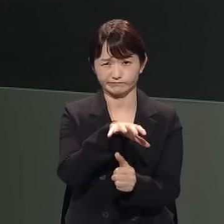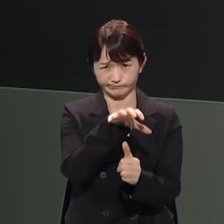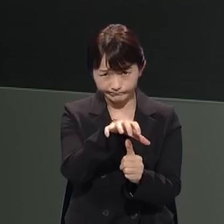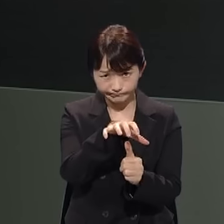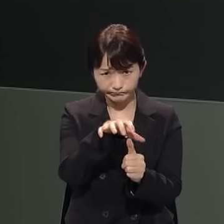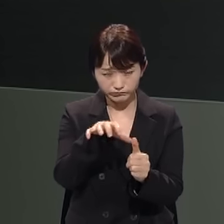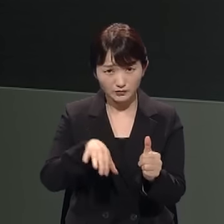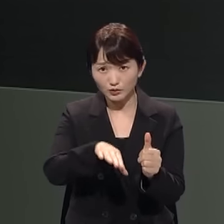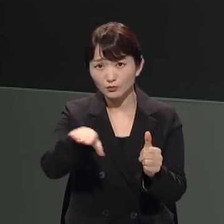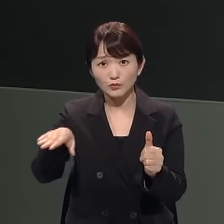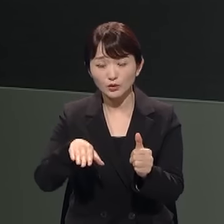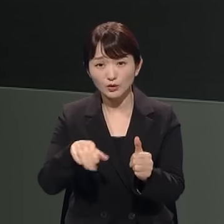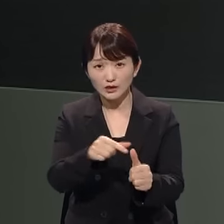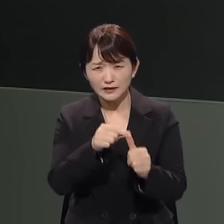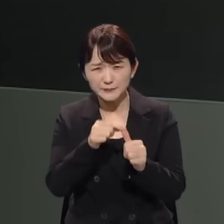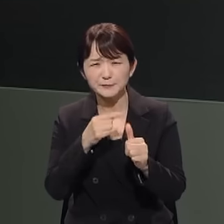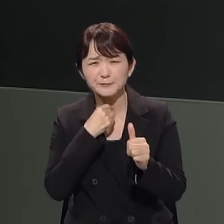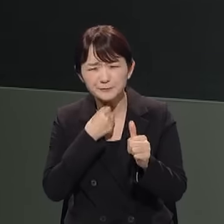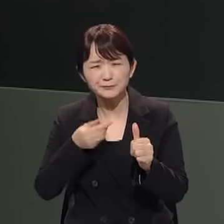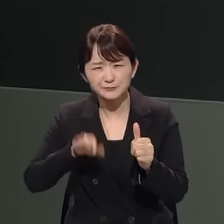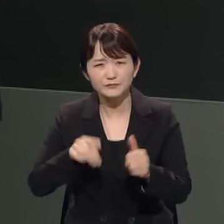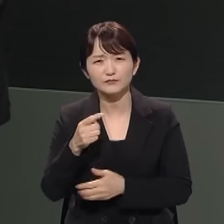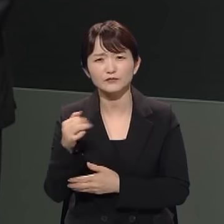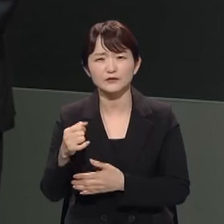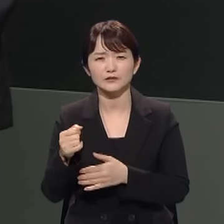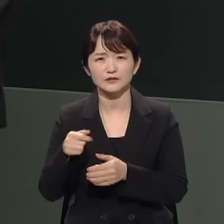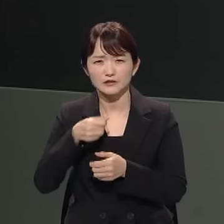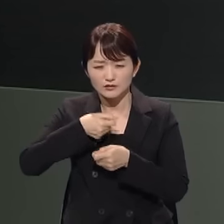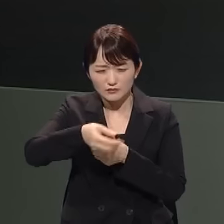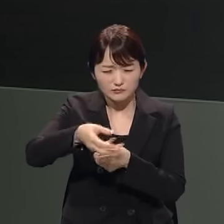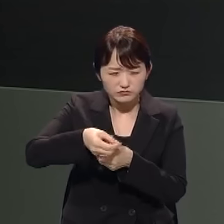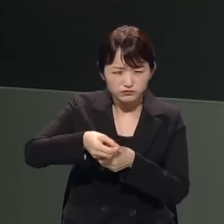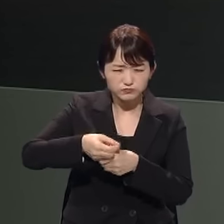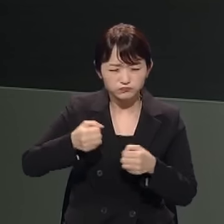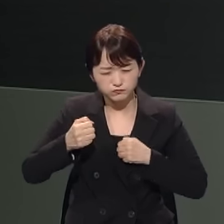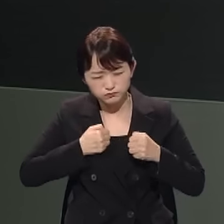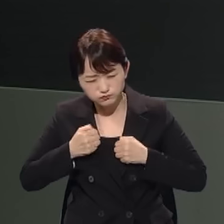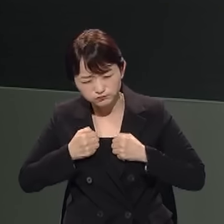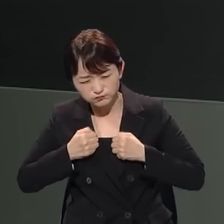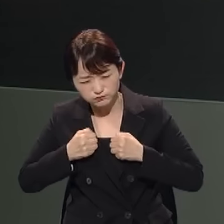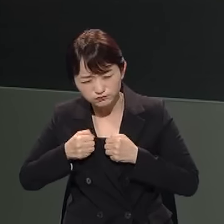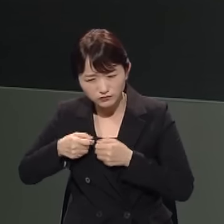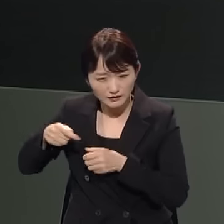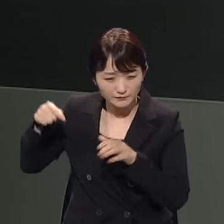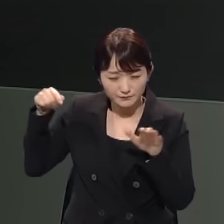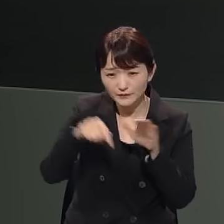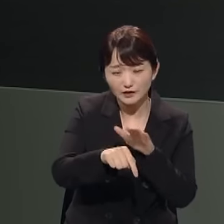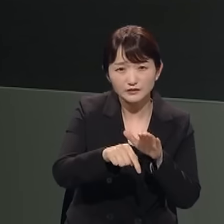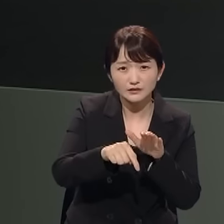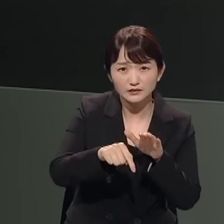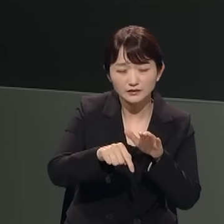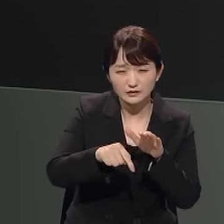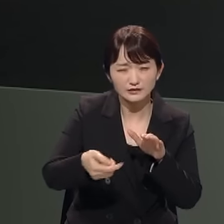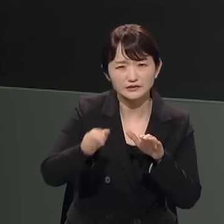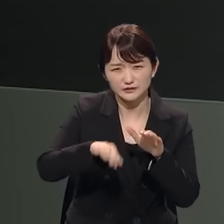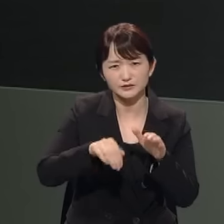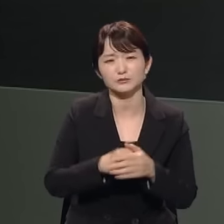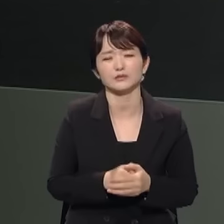기적을 바랐지만 소방대원 여러분들의 사투가 있었지만 결국 22명의